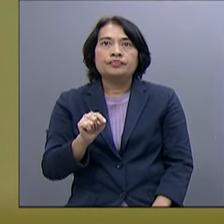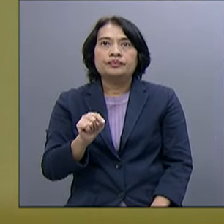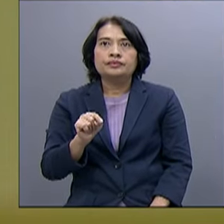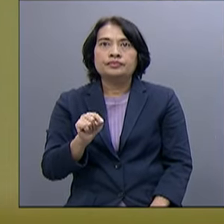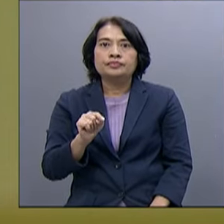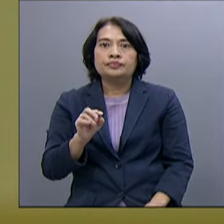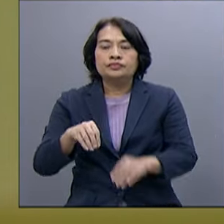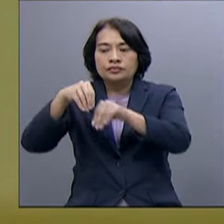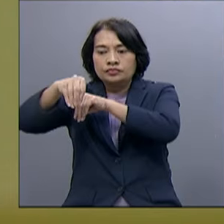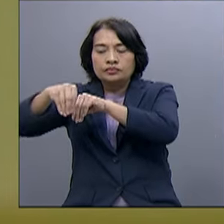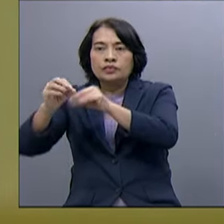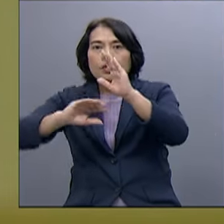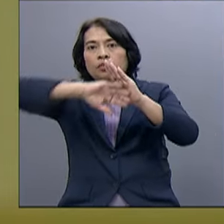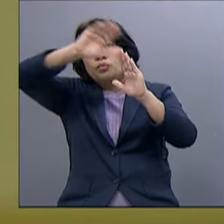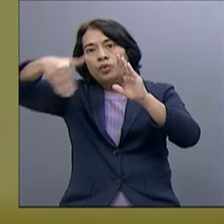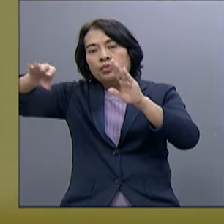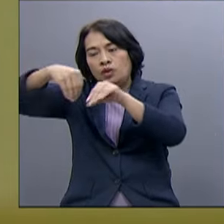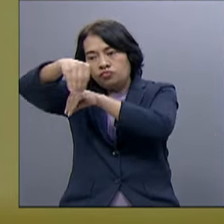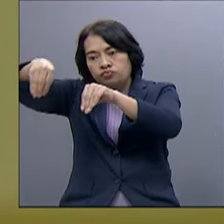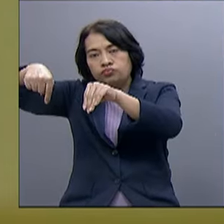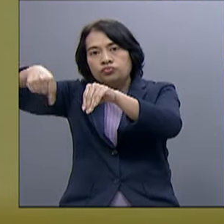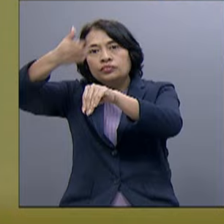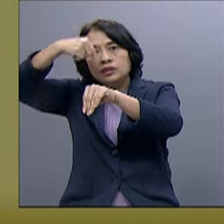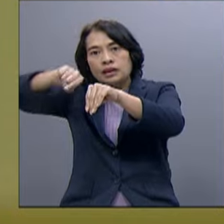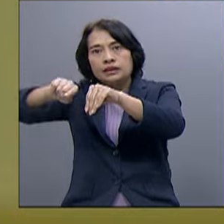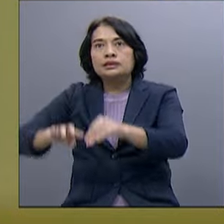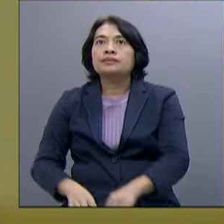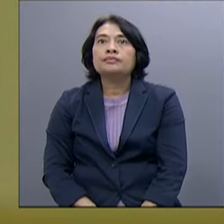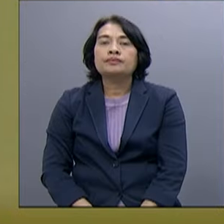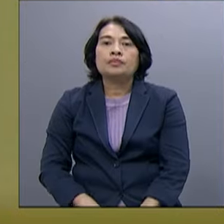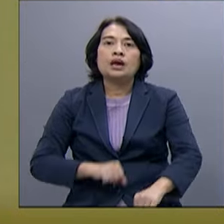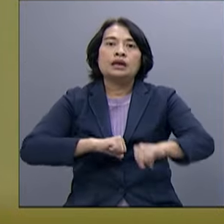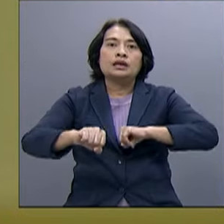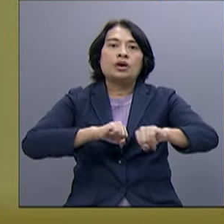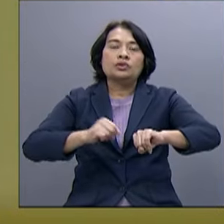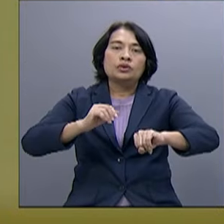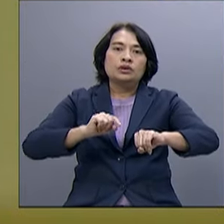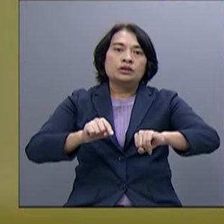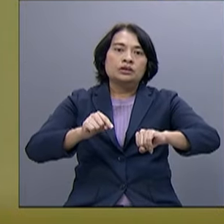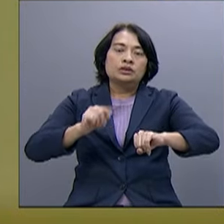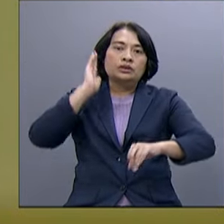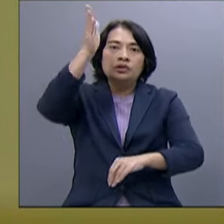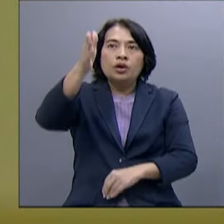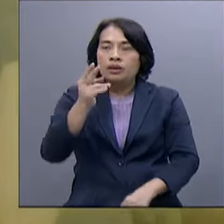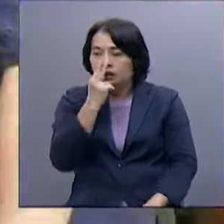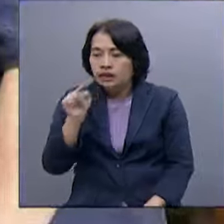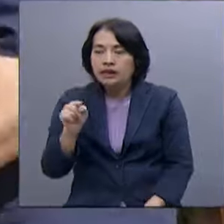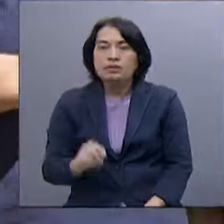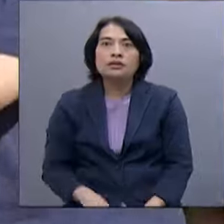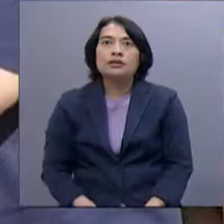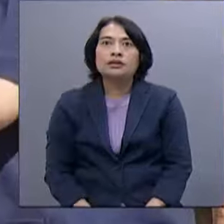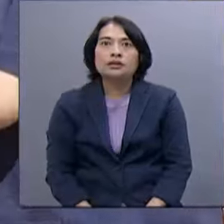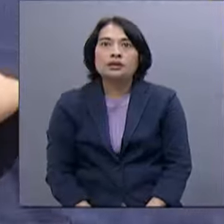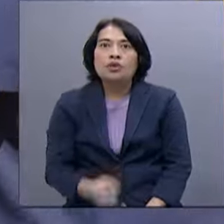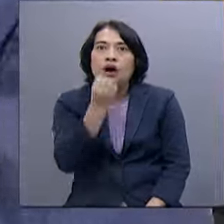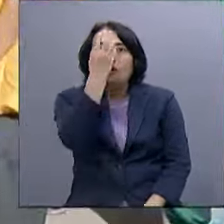ขึ้นไปปลูกบนภูเขารอบๆวัดพุทธบาทเพื่อที่จะให้เยาวชนรุ่นหลังเนี่ยนะครับได้เห็นว่าช่วงข้าวพรรษาเนี่ยนะจะมีดอกข้